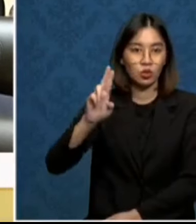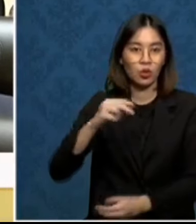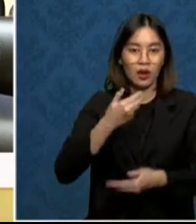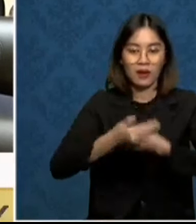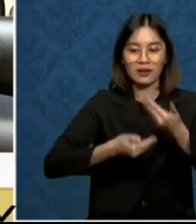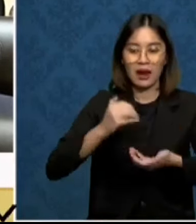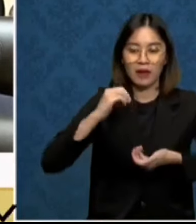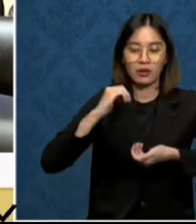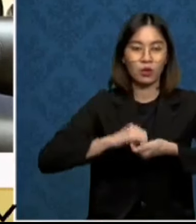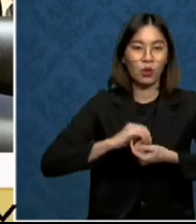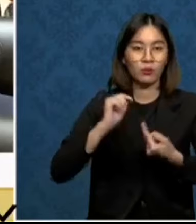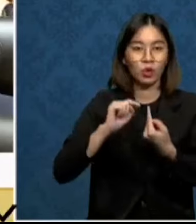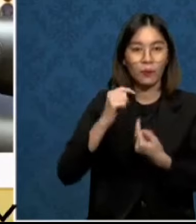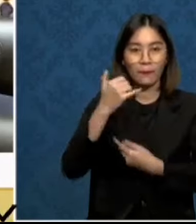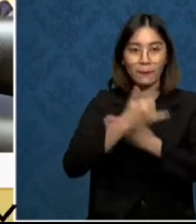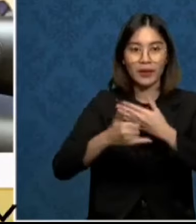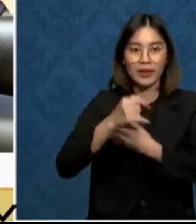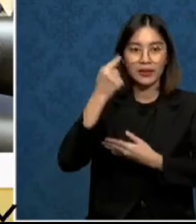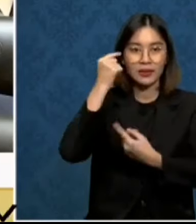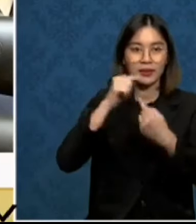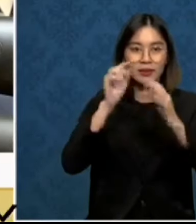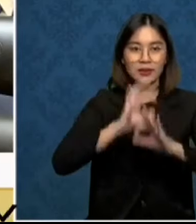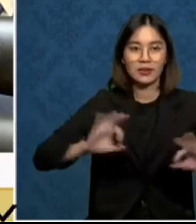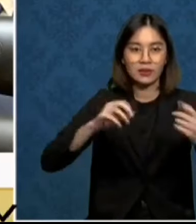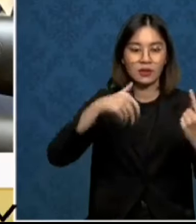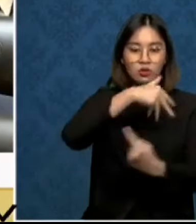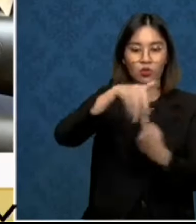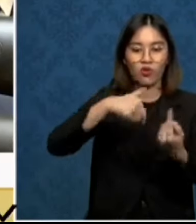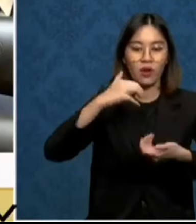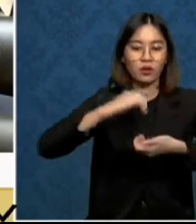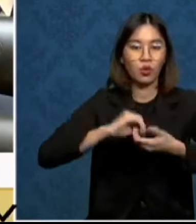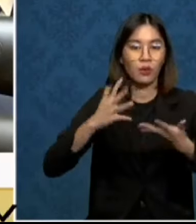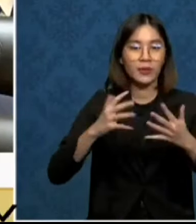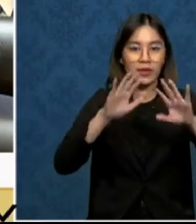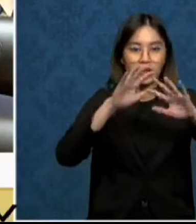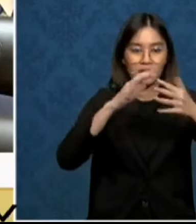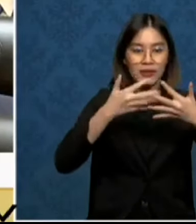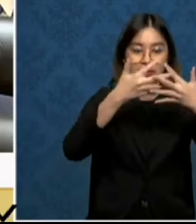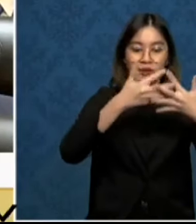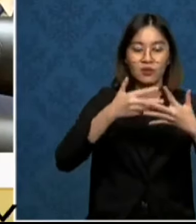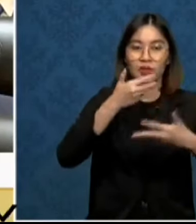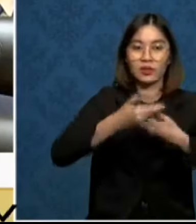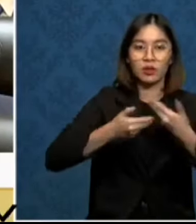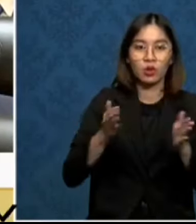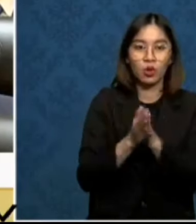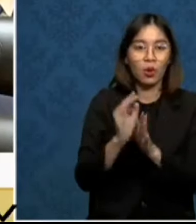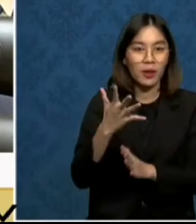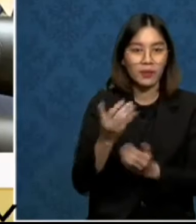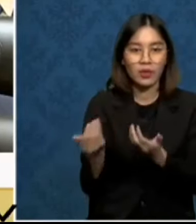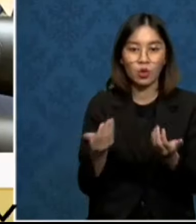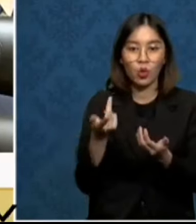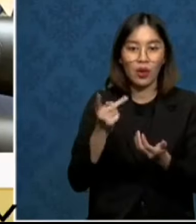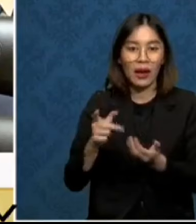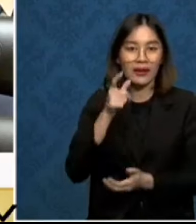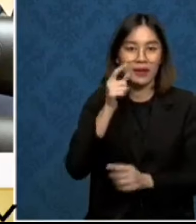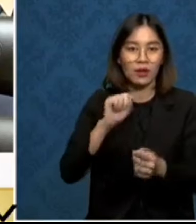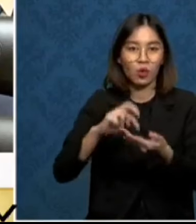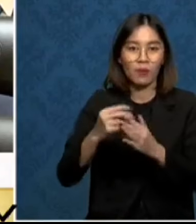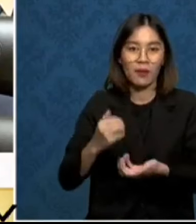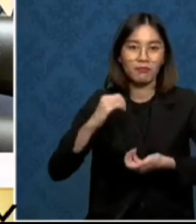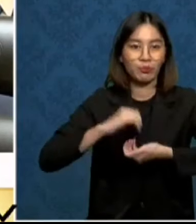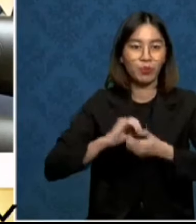ขายด้วยกับประเทศที่ไม่ให้ความสำคัญกับสิ่งแวดล้อมสหรัฐเขาก็จะไม่ค้าขายด้วยลูกค้ารายใหญ่ของเราจะไม่